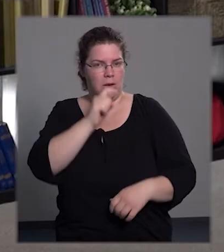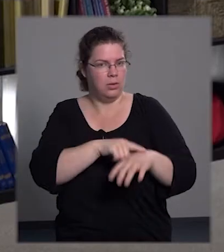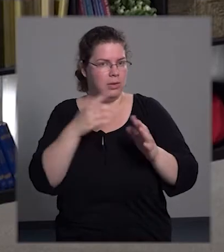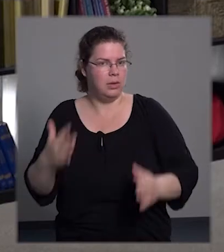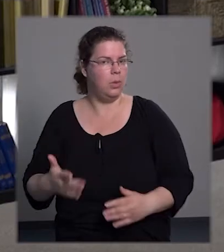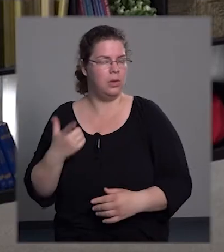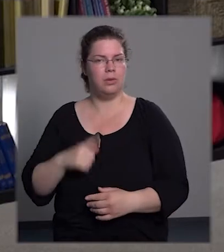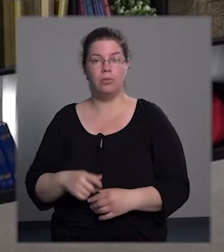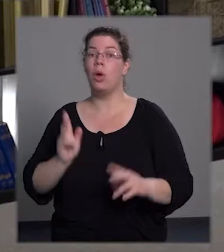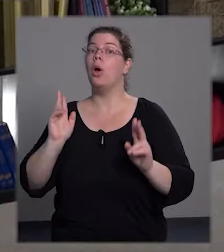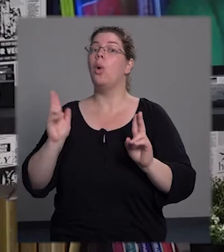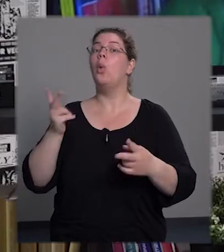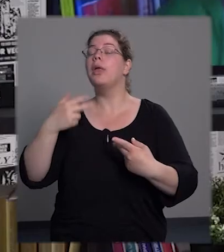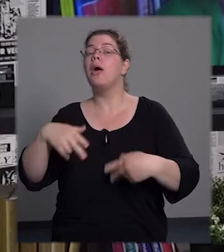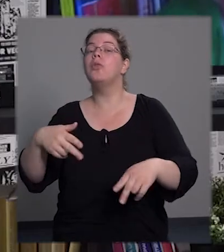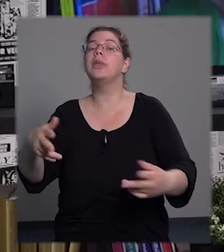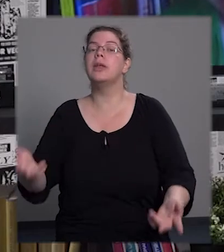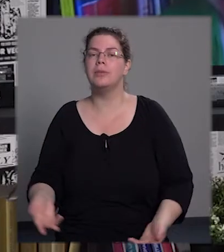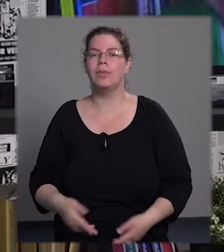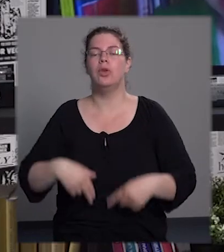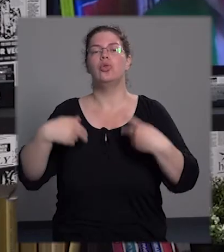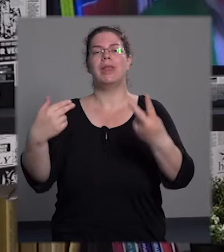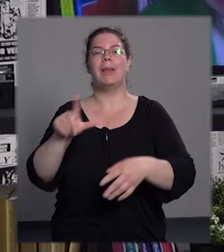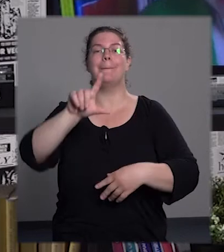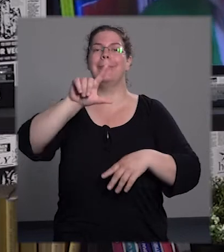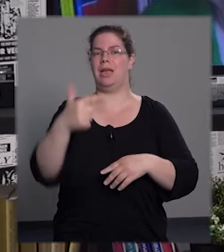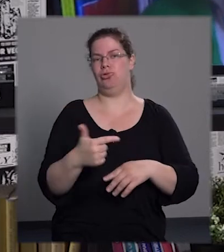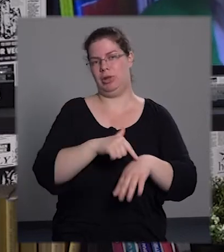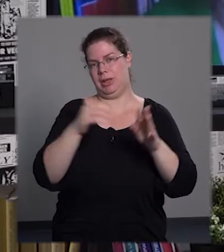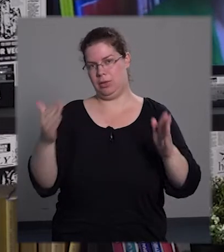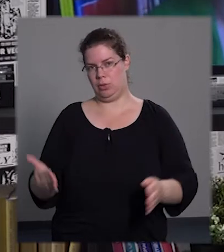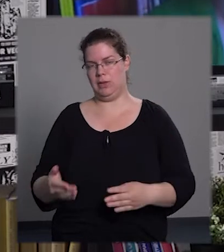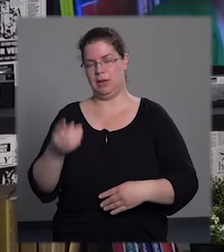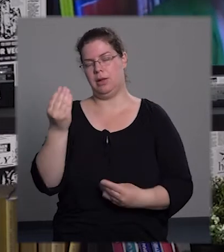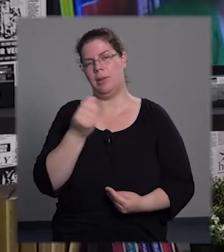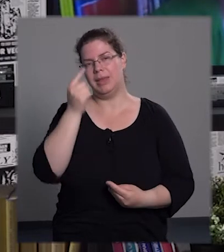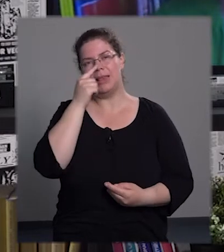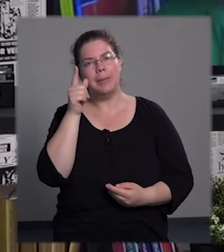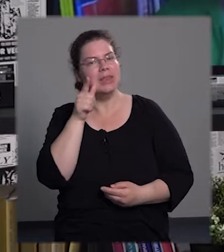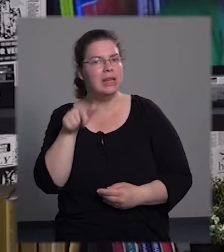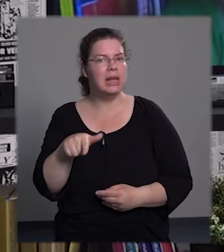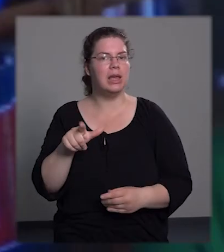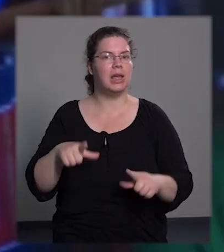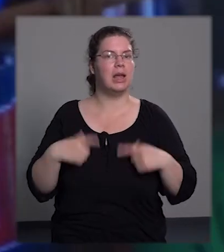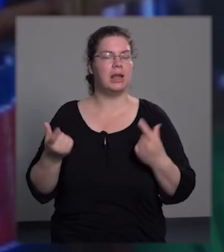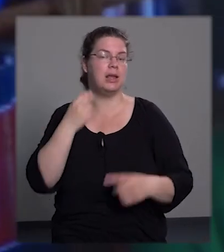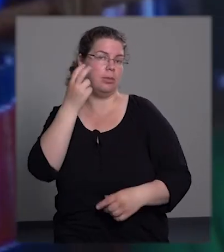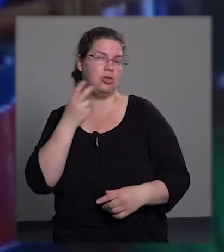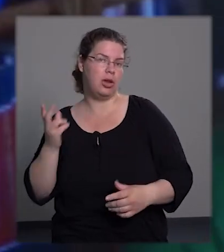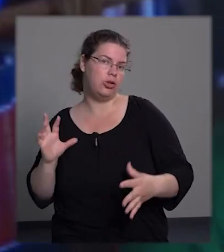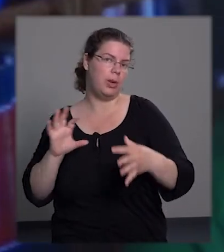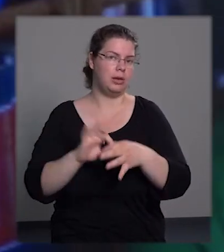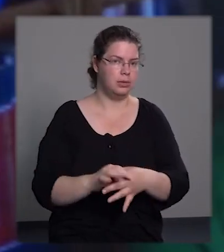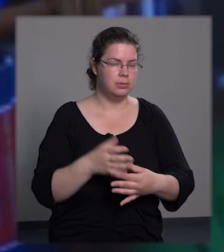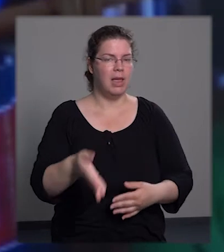Hogyan folytatódott? És azután jött a második időszak, ami Neményi életét életét valamennyire Pesterzsébethez köti. Ez a